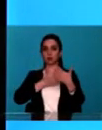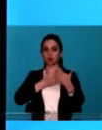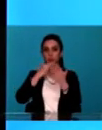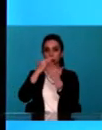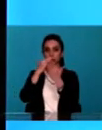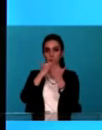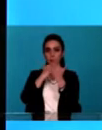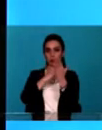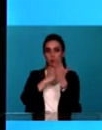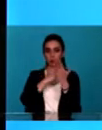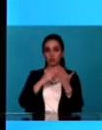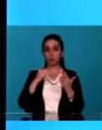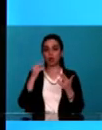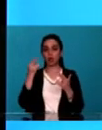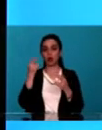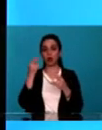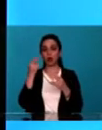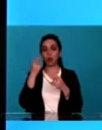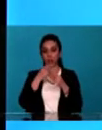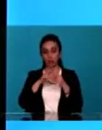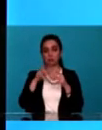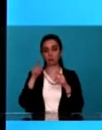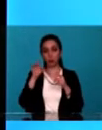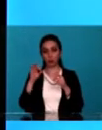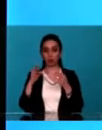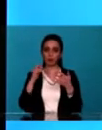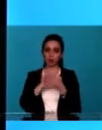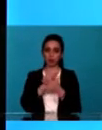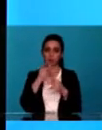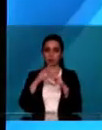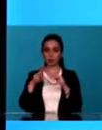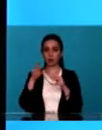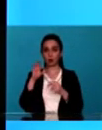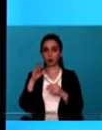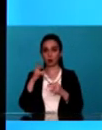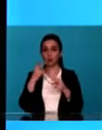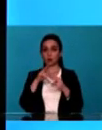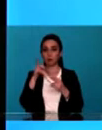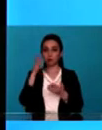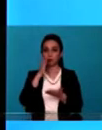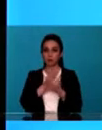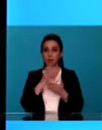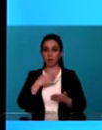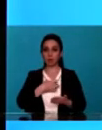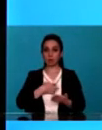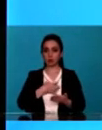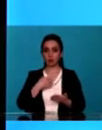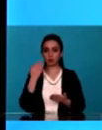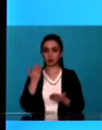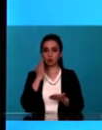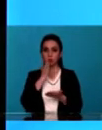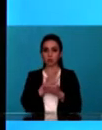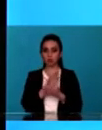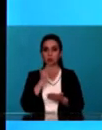есть выпадающий. Этим он и выигрывает, этот компонент. Его свойство. Основное его свойство